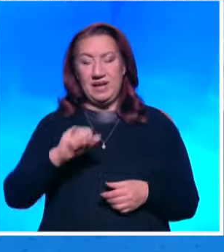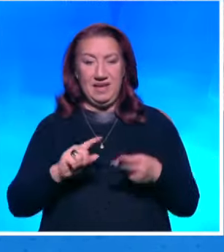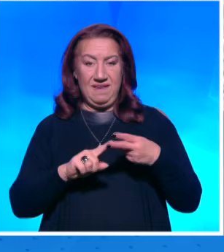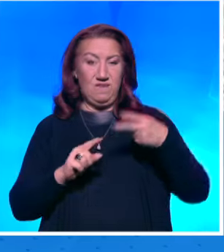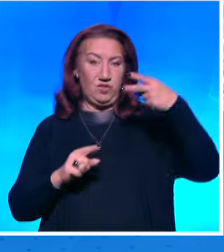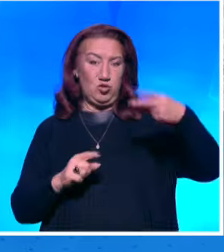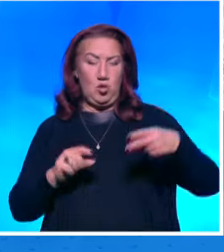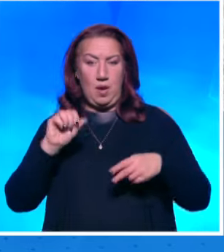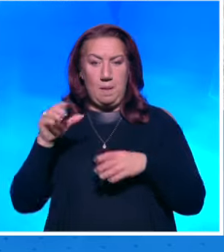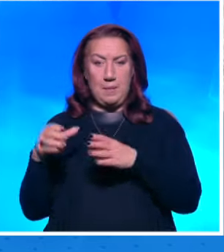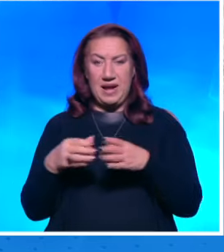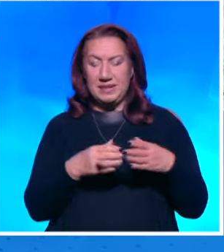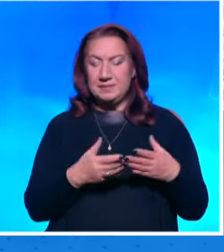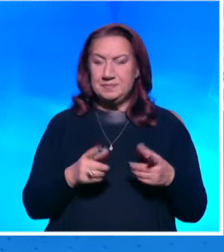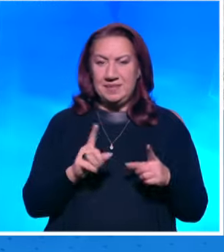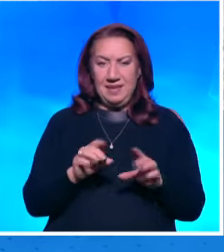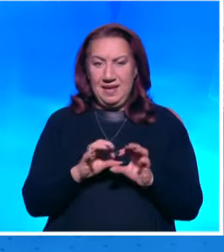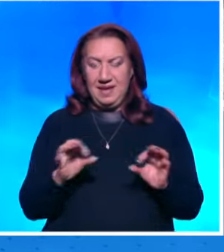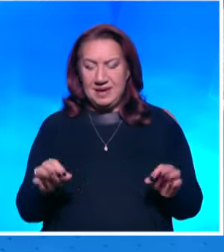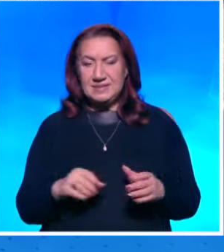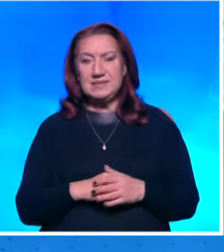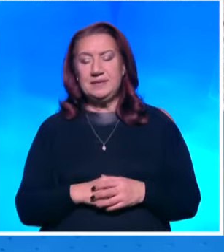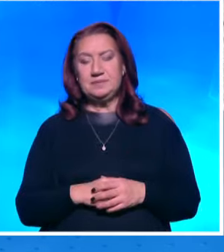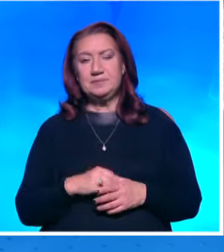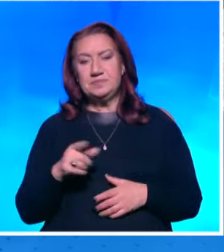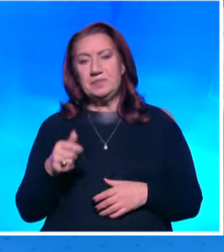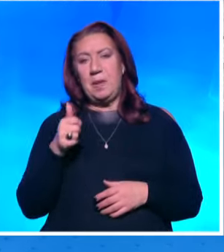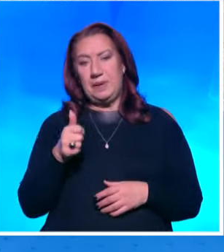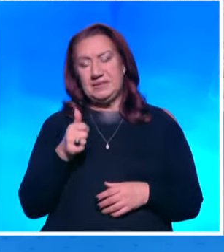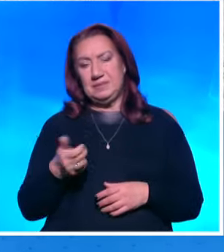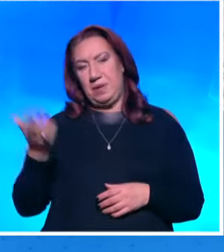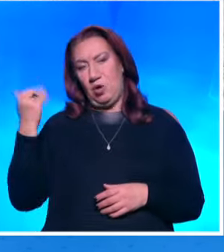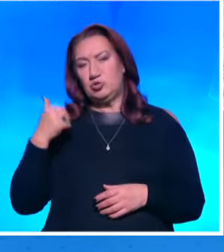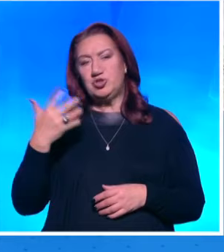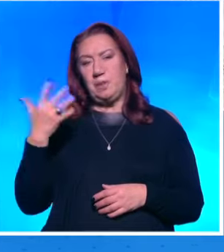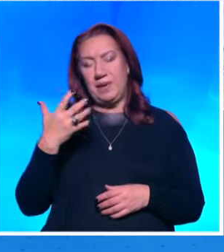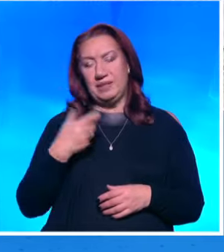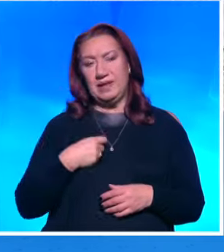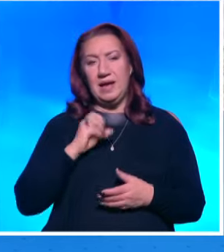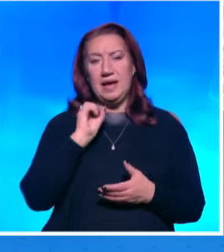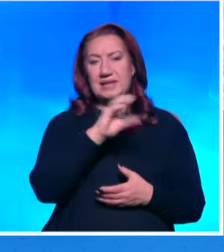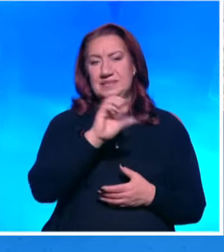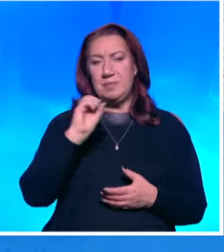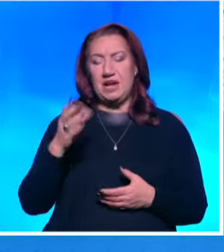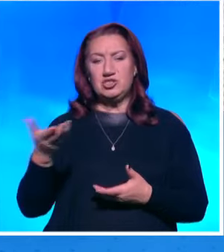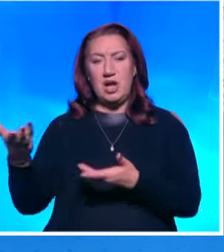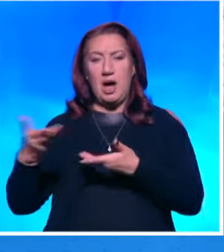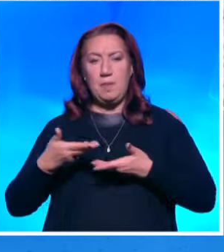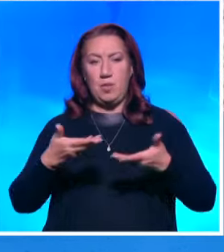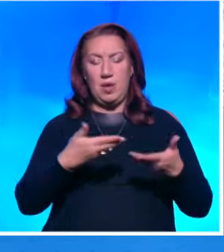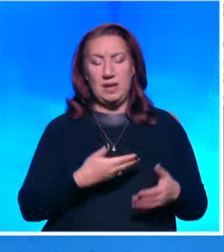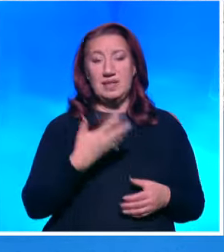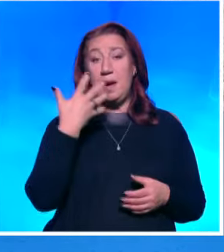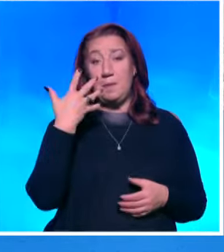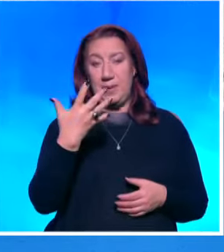бсп подеха инициативата и още в петък изпратиха покани за обща среща до пет парламентарни формации а